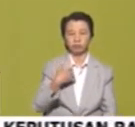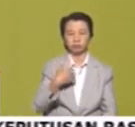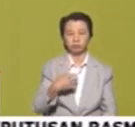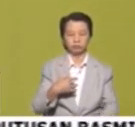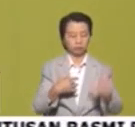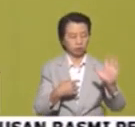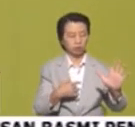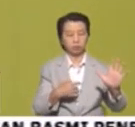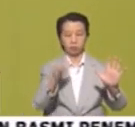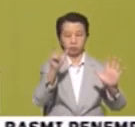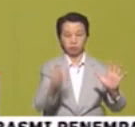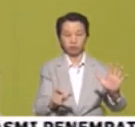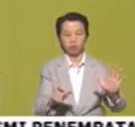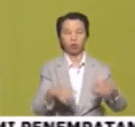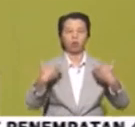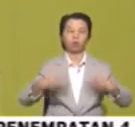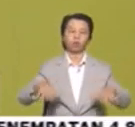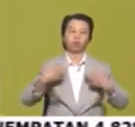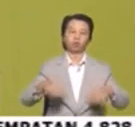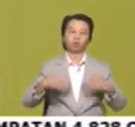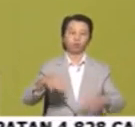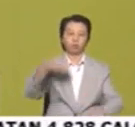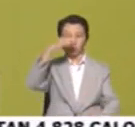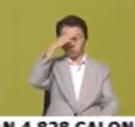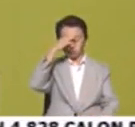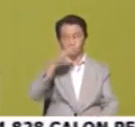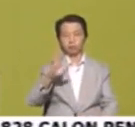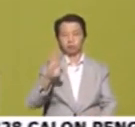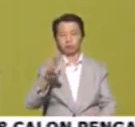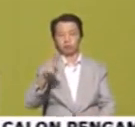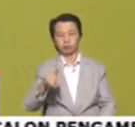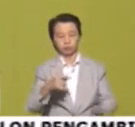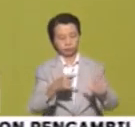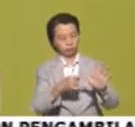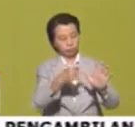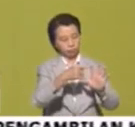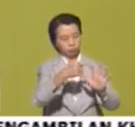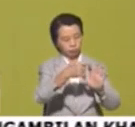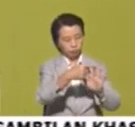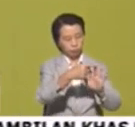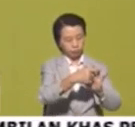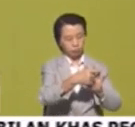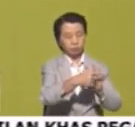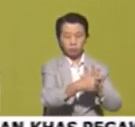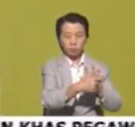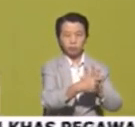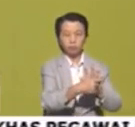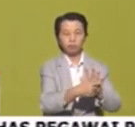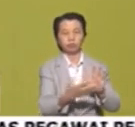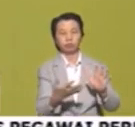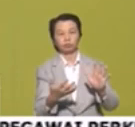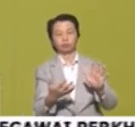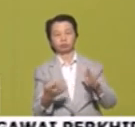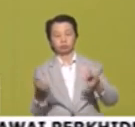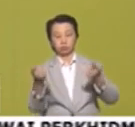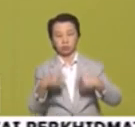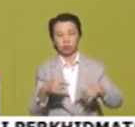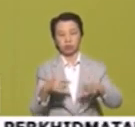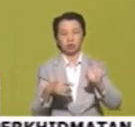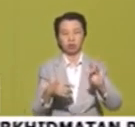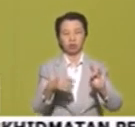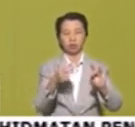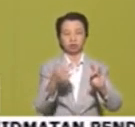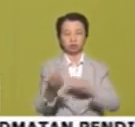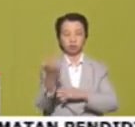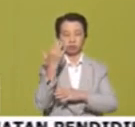lima penjuru. Ha, dahsyat eh, di Johor ni. Kita ada BN, Amanah Perikatan Nasional Warisan dan juga Pejuang. Seawal jam 8 pagi tadi,